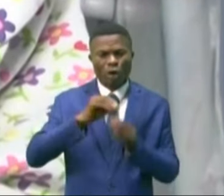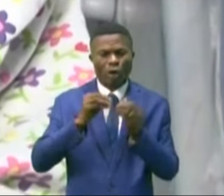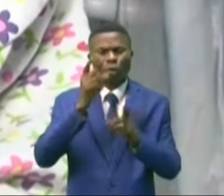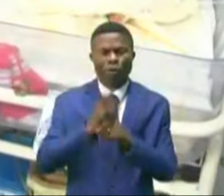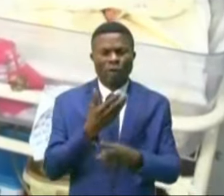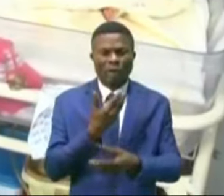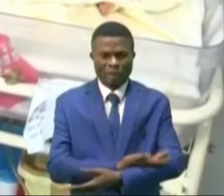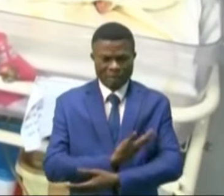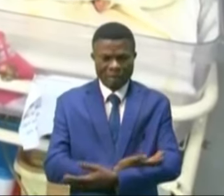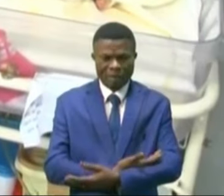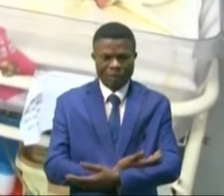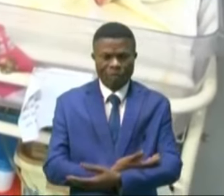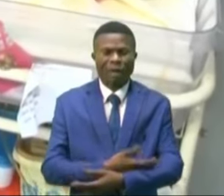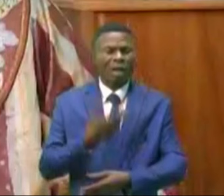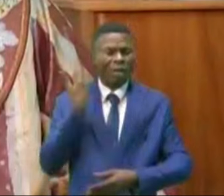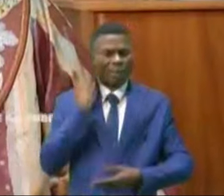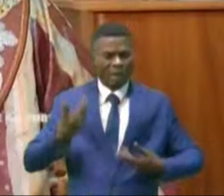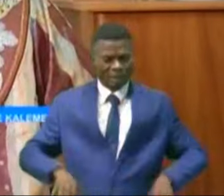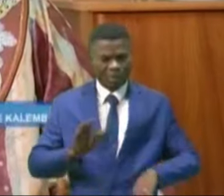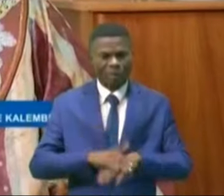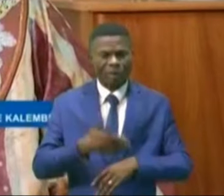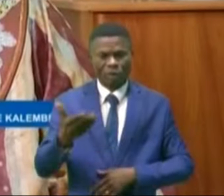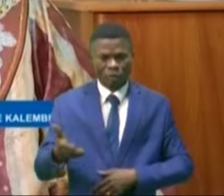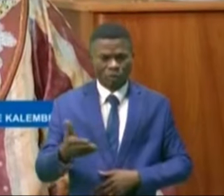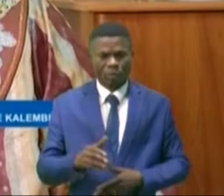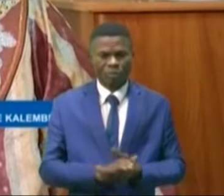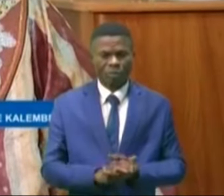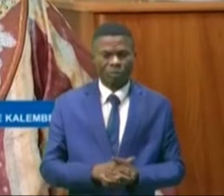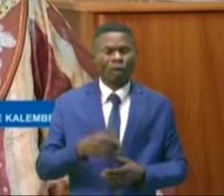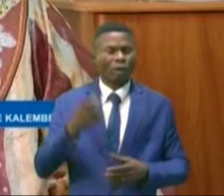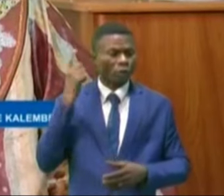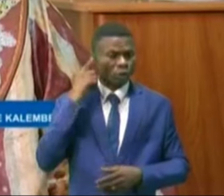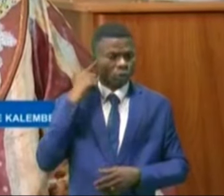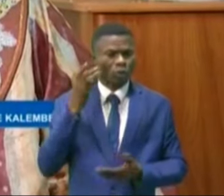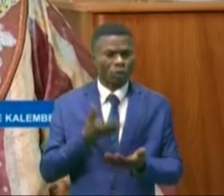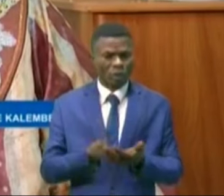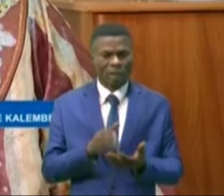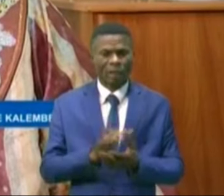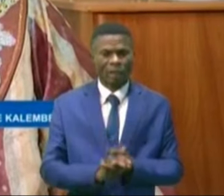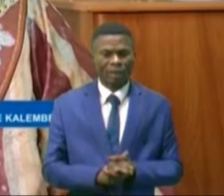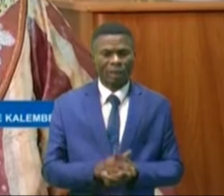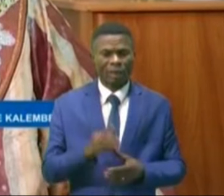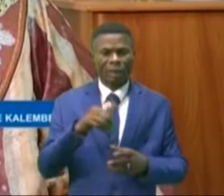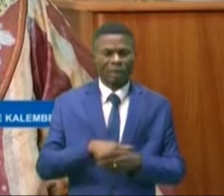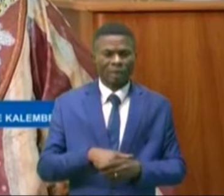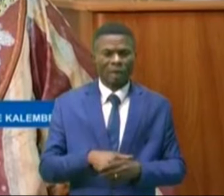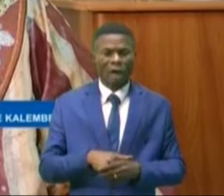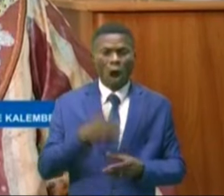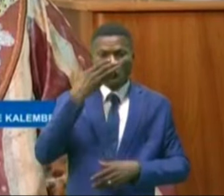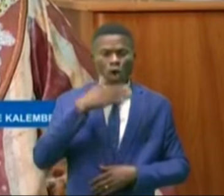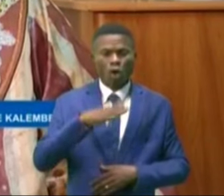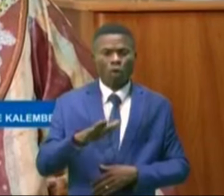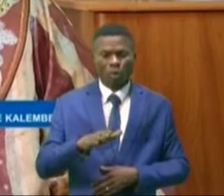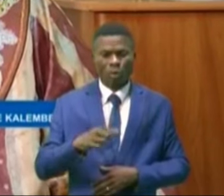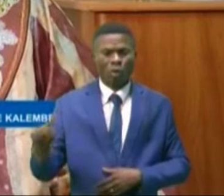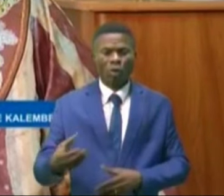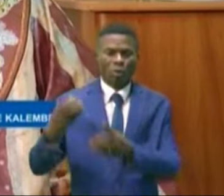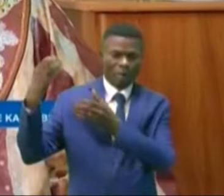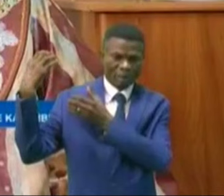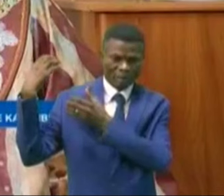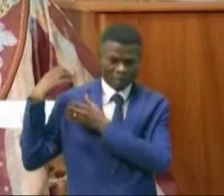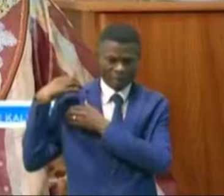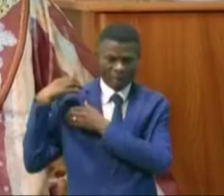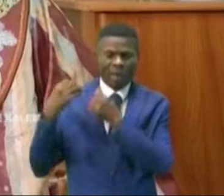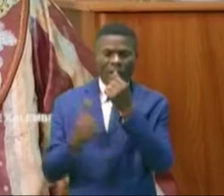enfants atteints par le diabète. Nous avons été mis au courant que dans le centre où on prend en charge